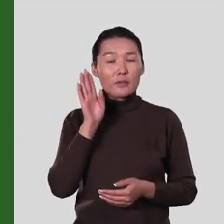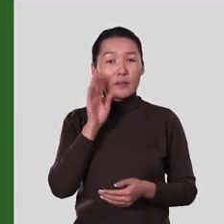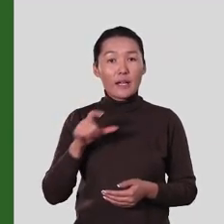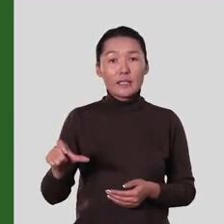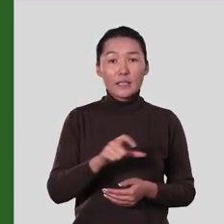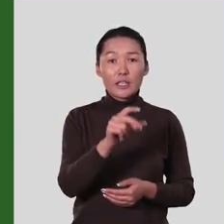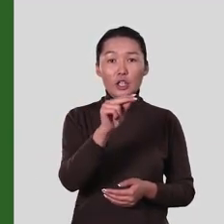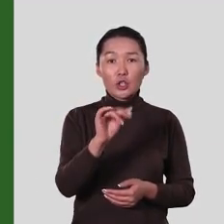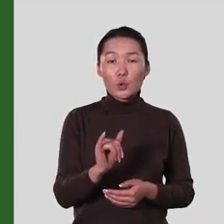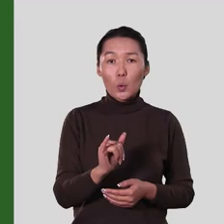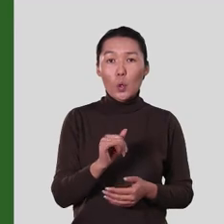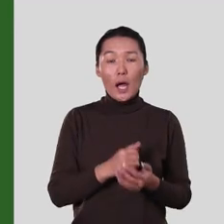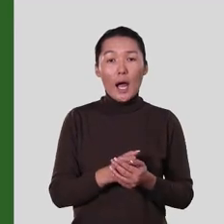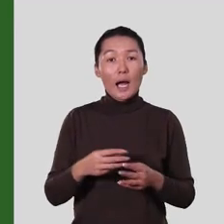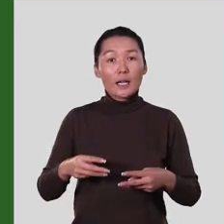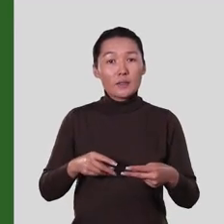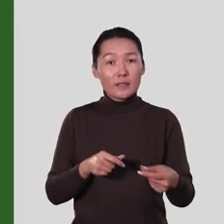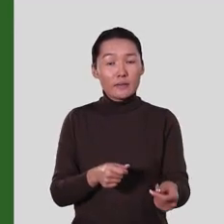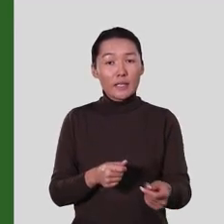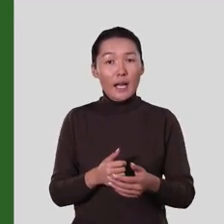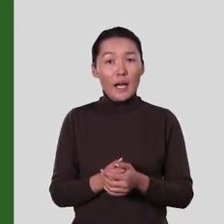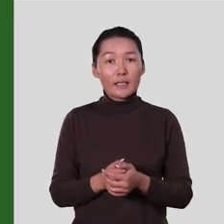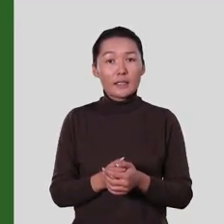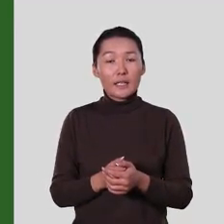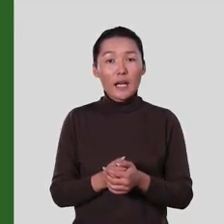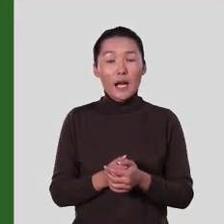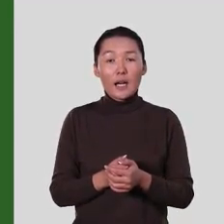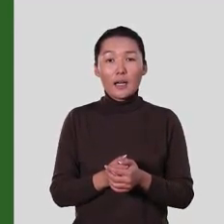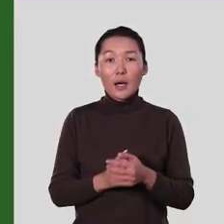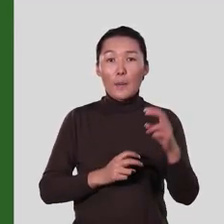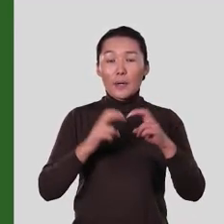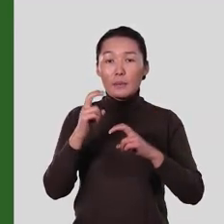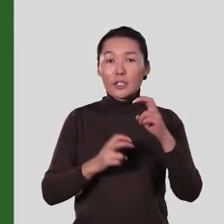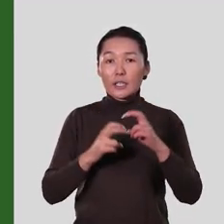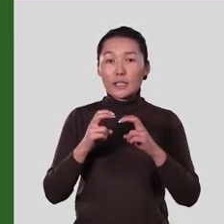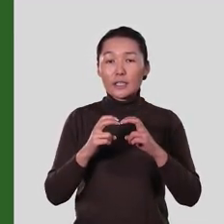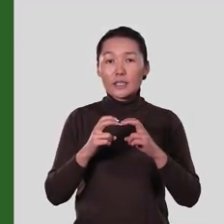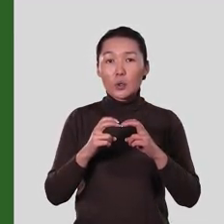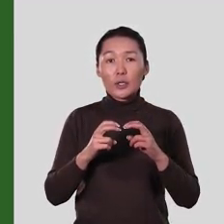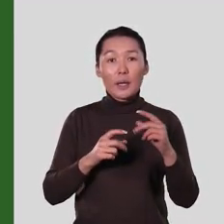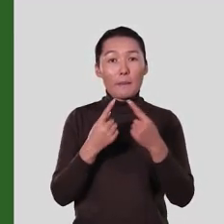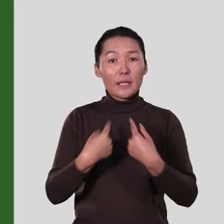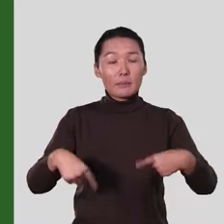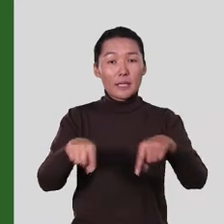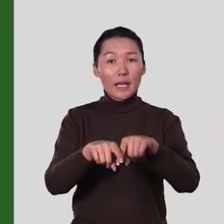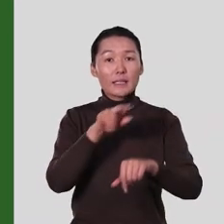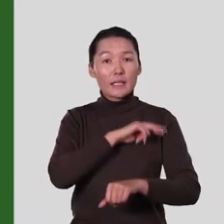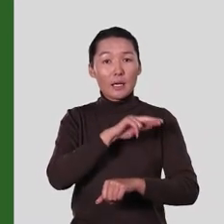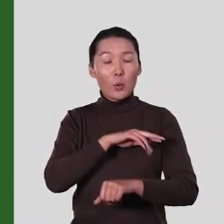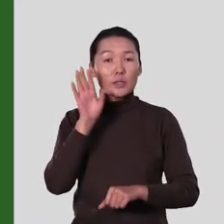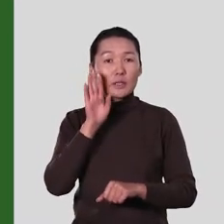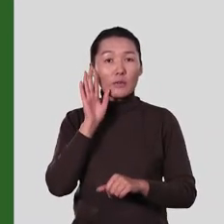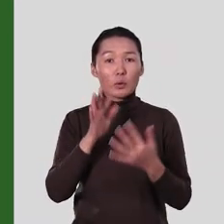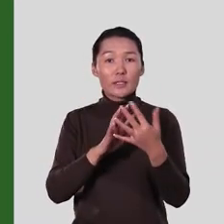реки Чу оказывает влияние промышленные стоки предприятий и отработанные воды